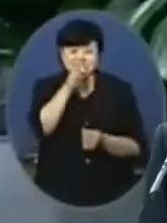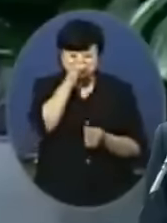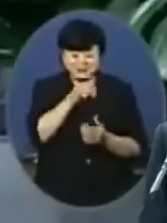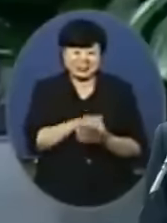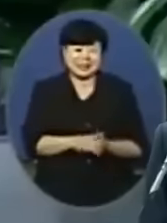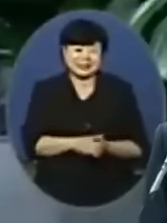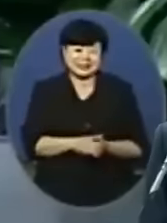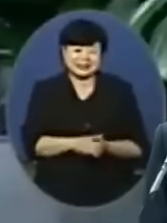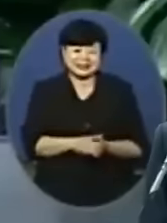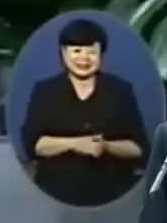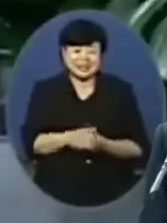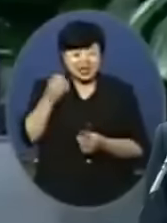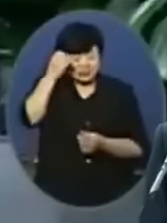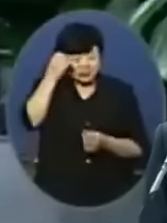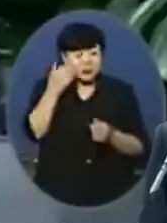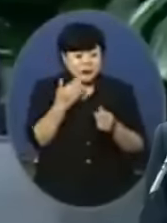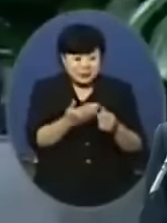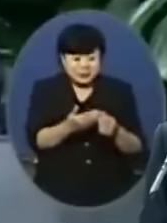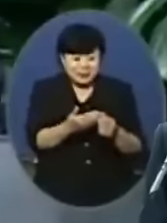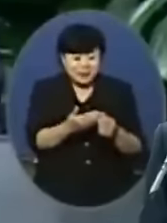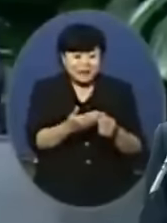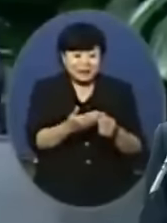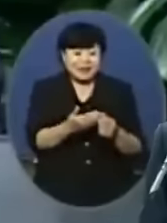것입니다. 성령은